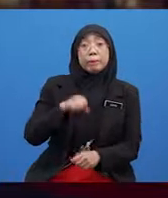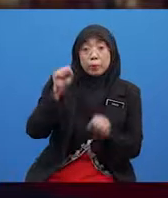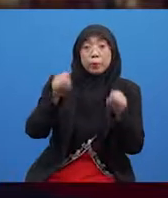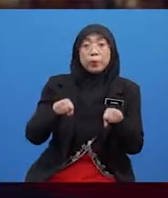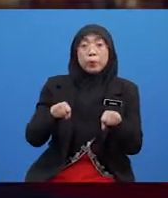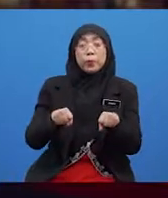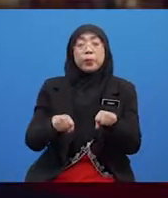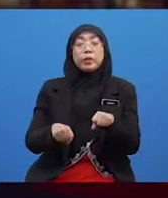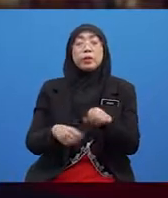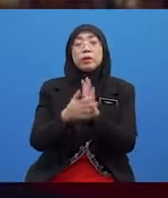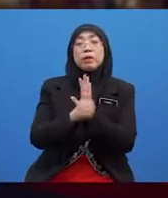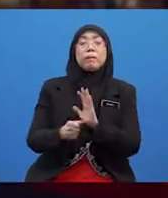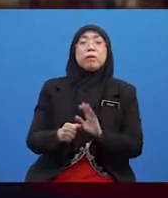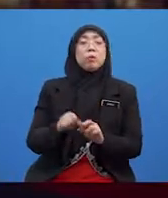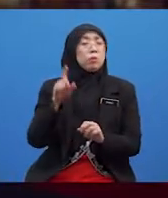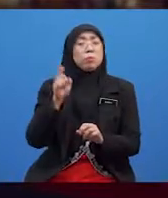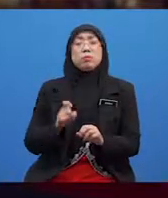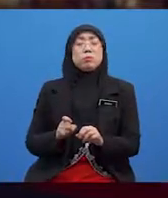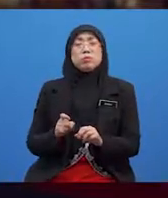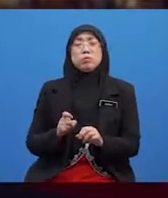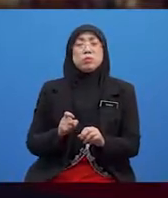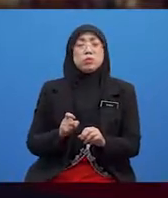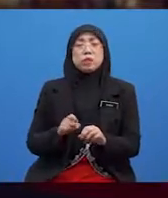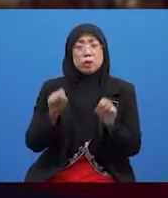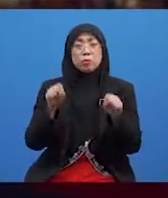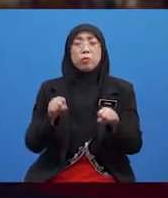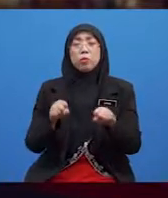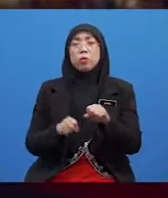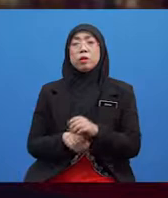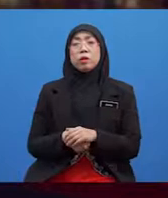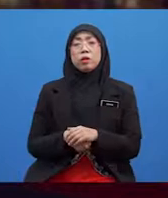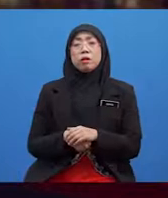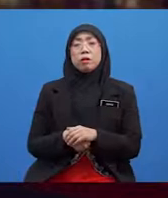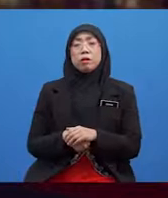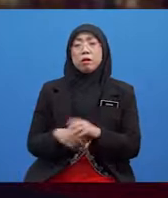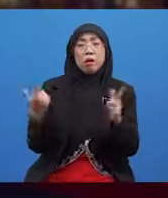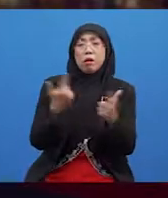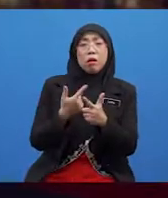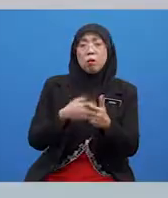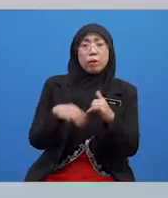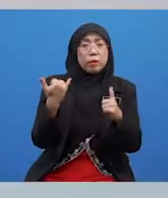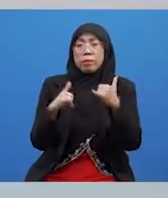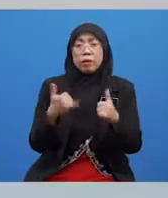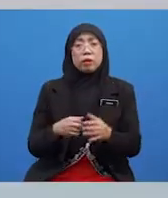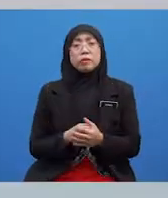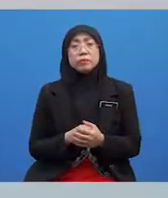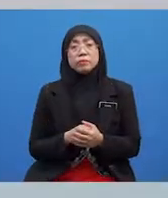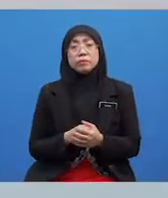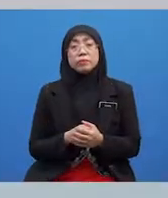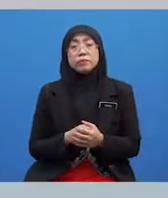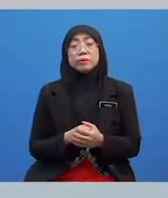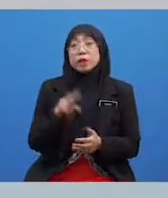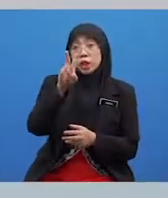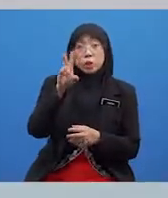perlakuan. Di sini, mekanisme otot dan sendi memainkan peranan. Kawalan